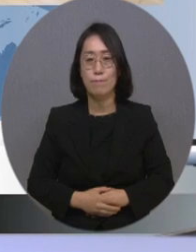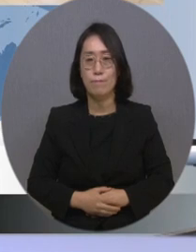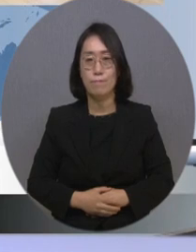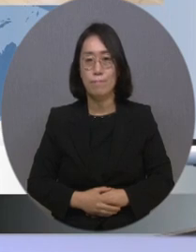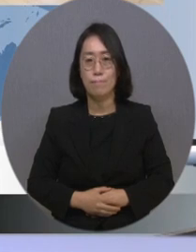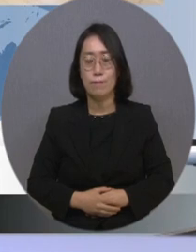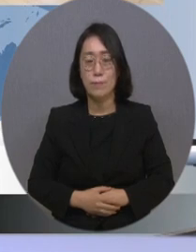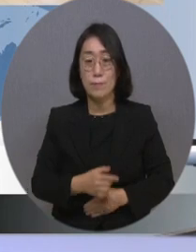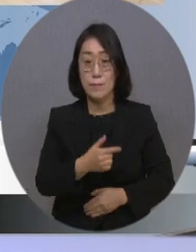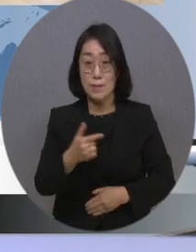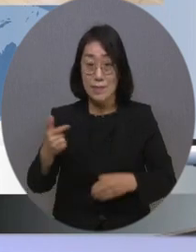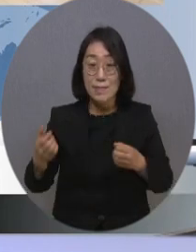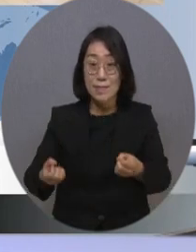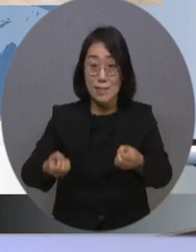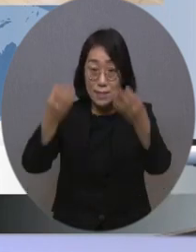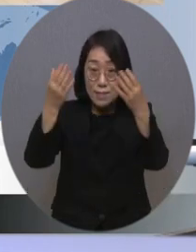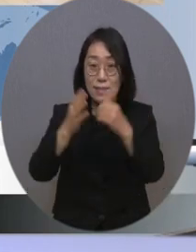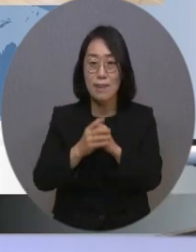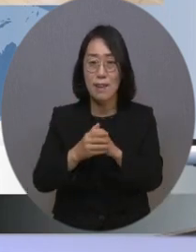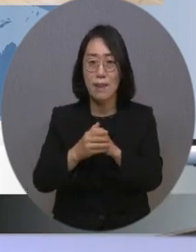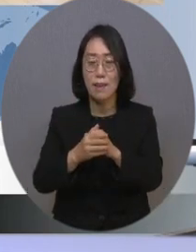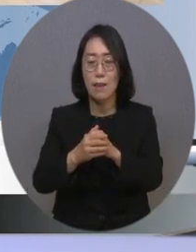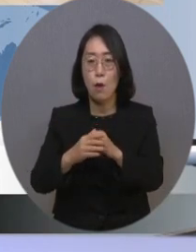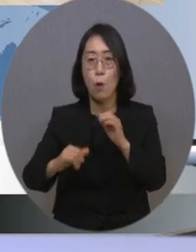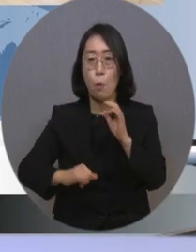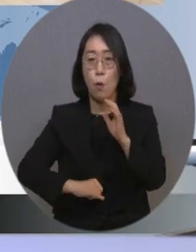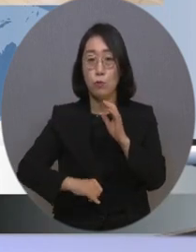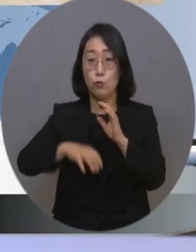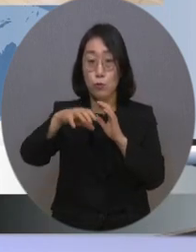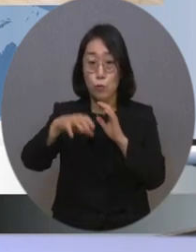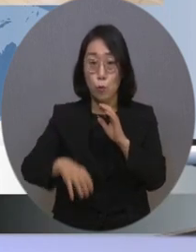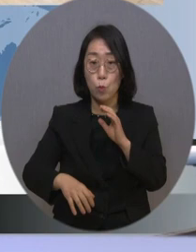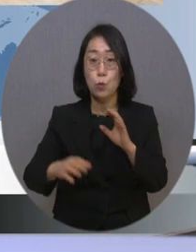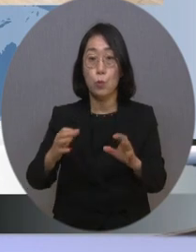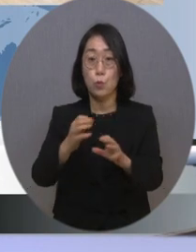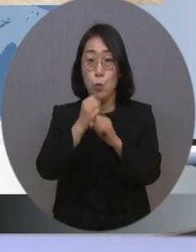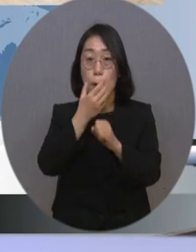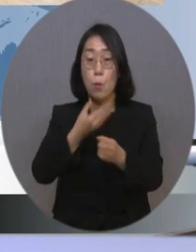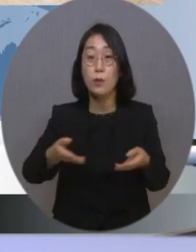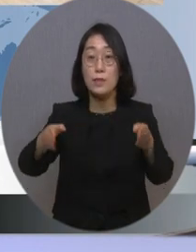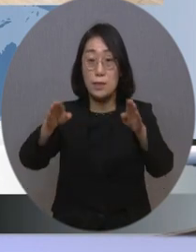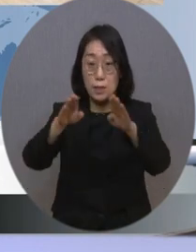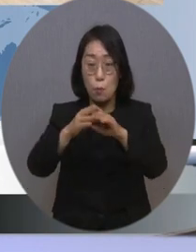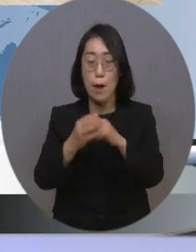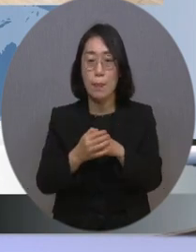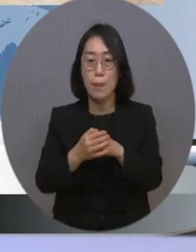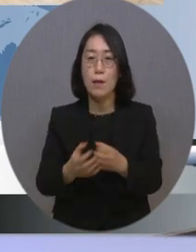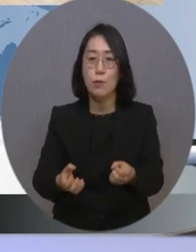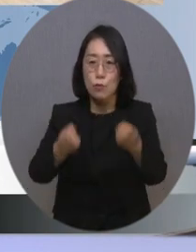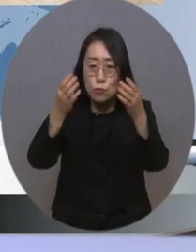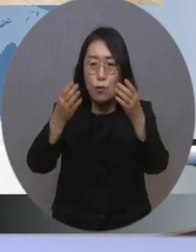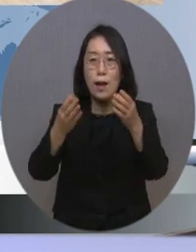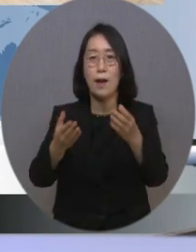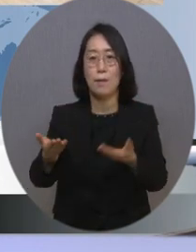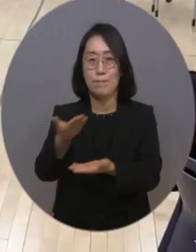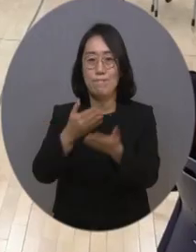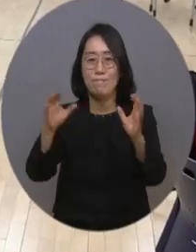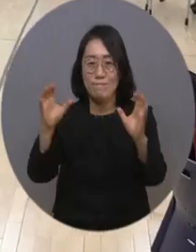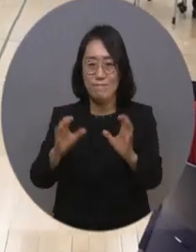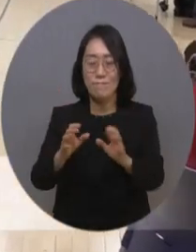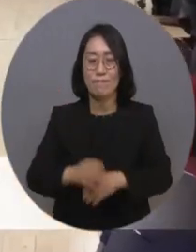민족대명절 설을 맞아 강원도 원주시의 한 종합복지관에서 설 명절 행사가 열렸습니다